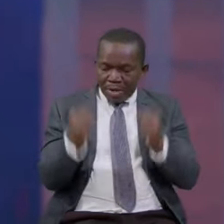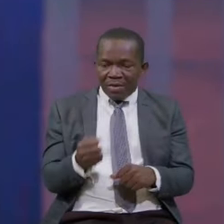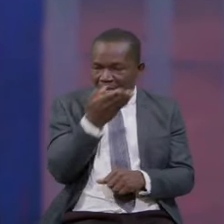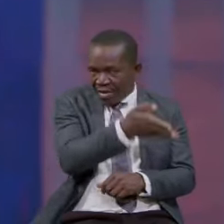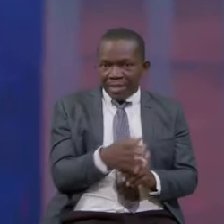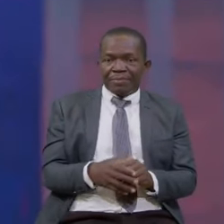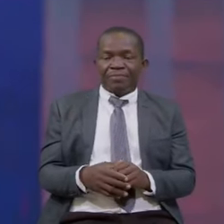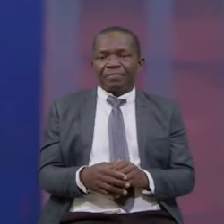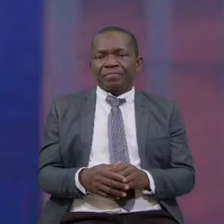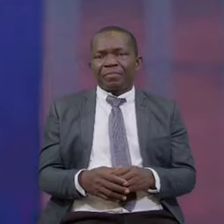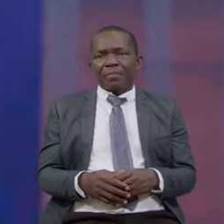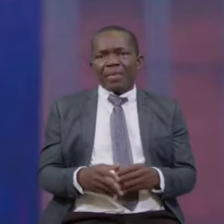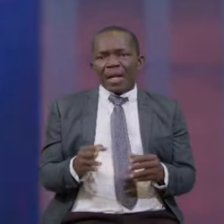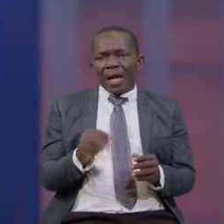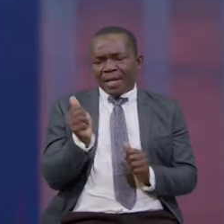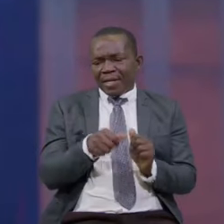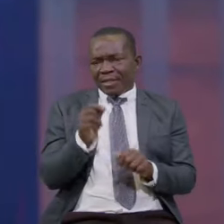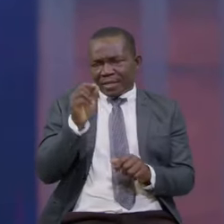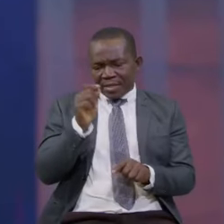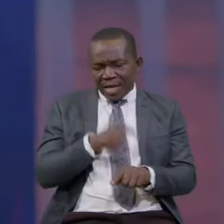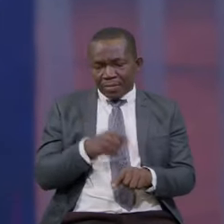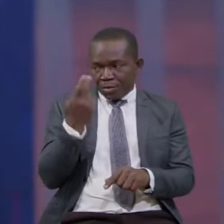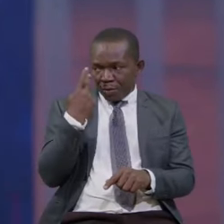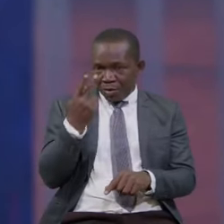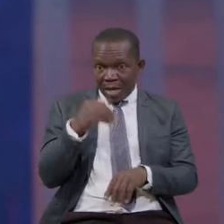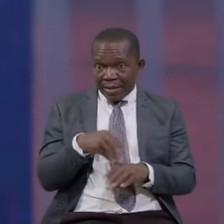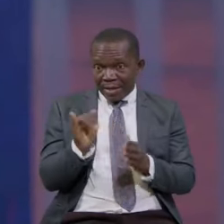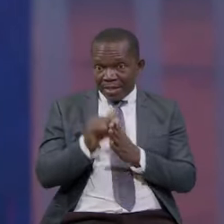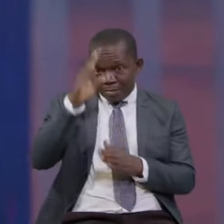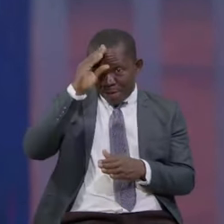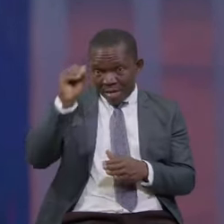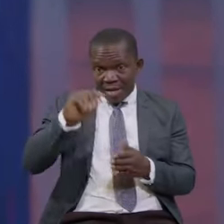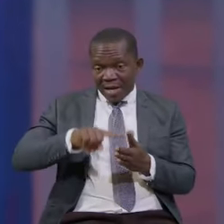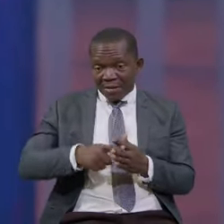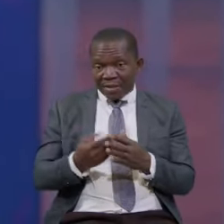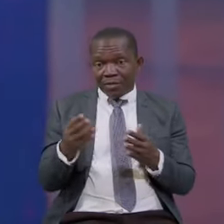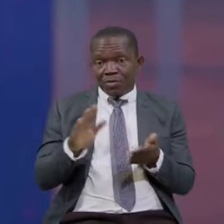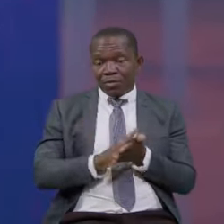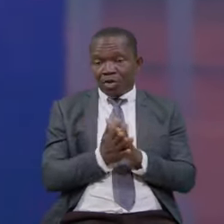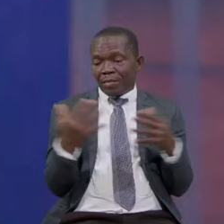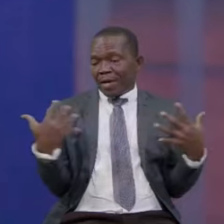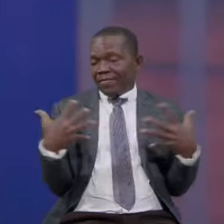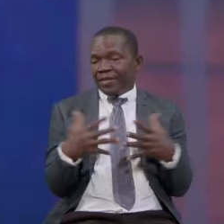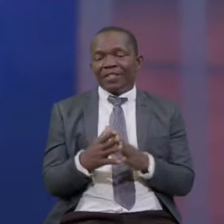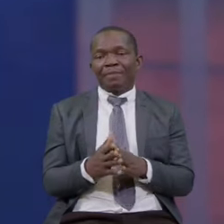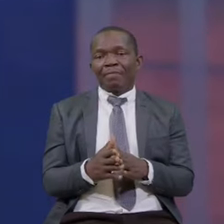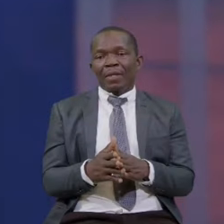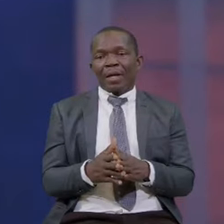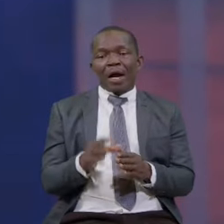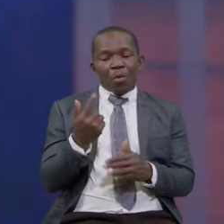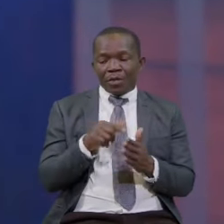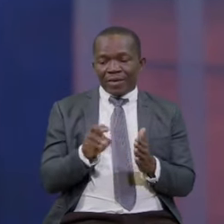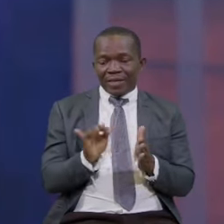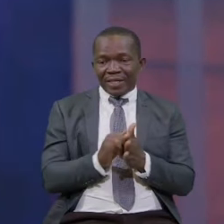trembler et une fois qu' te regarde et il dit tout ce qu'il veut dire et tout ce qu'il a l'abitude de dire